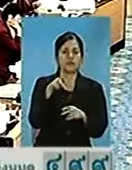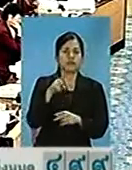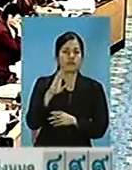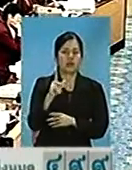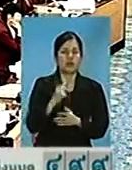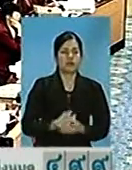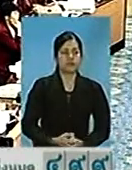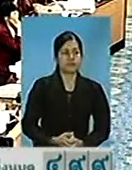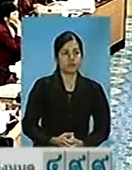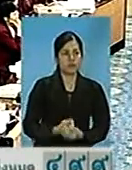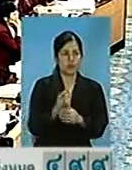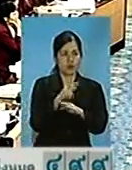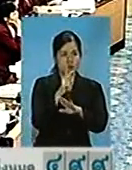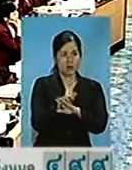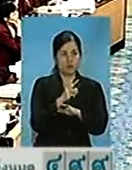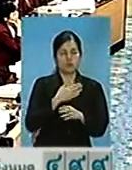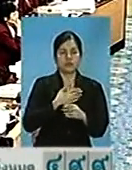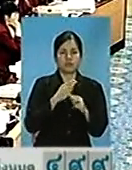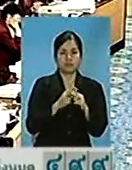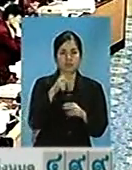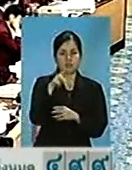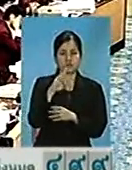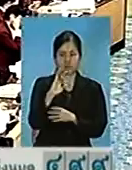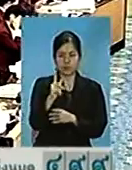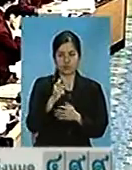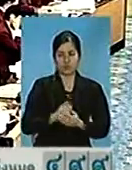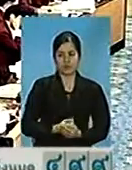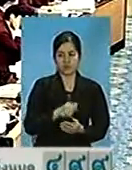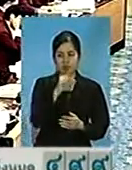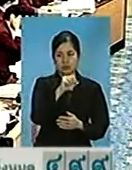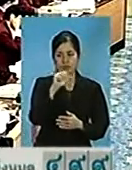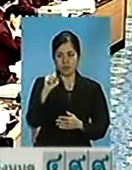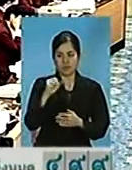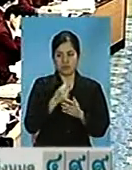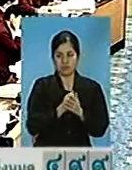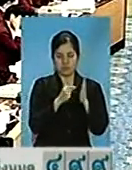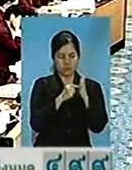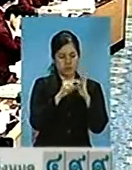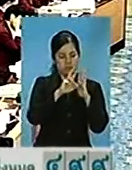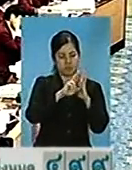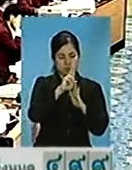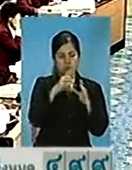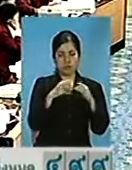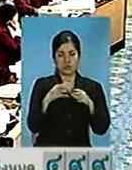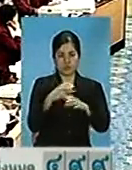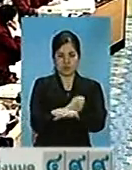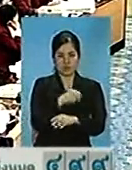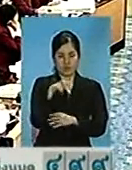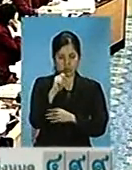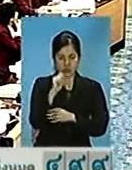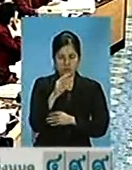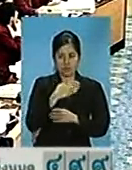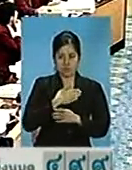ประธานที่เคารพกับผมนายพิเชษฐ์เชื้อมังพานสมาชิกสภาผู้แทนราษฎรจังหวัดเชียงรายพรรคเพื่อไทยในฐานะกรรมการวิสามั